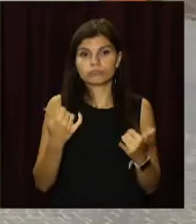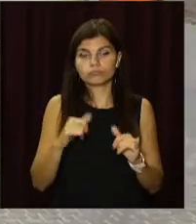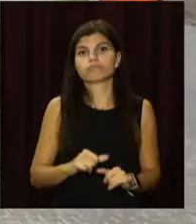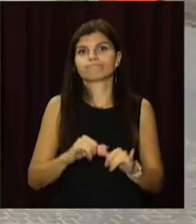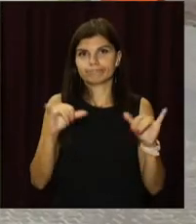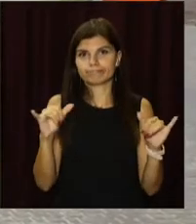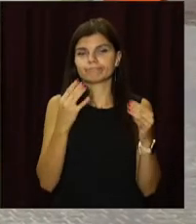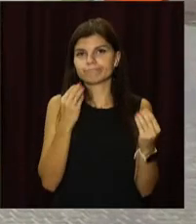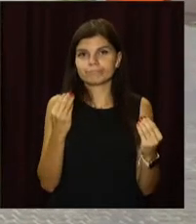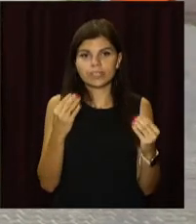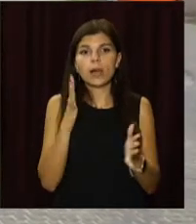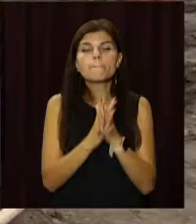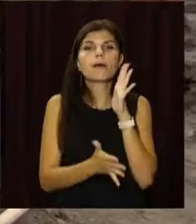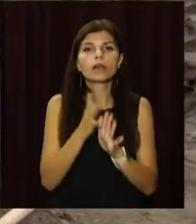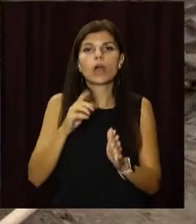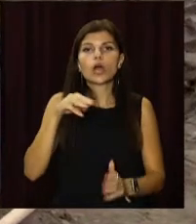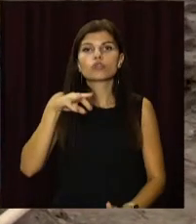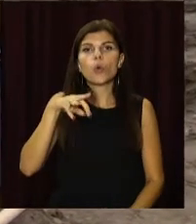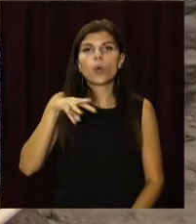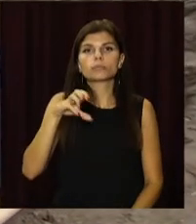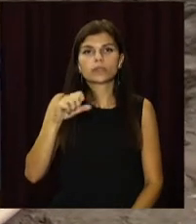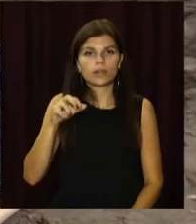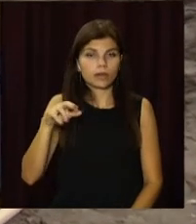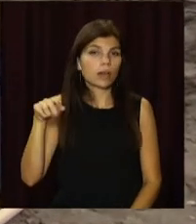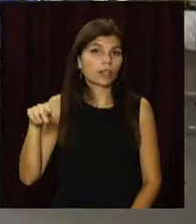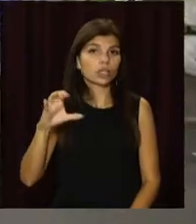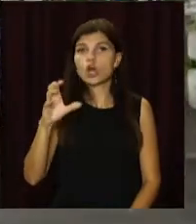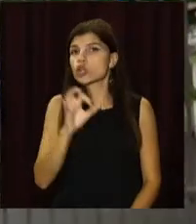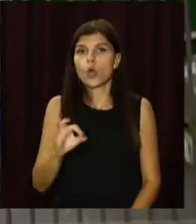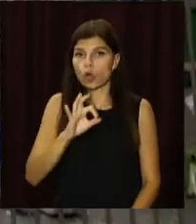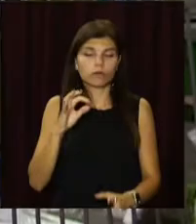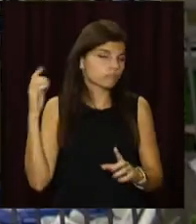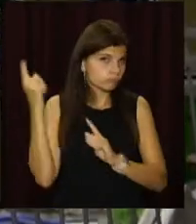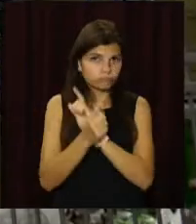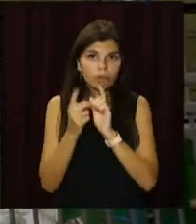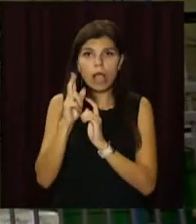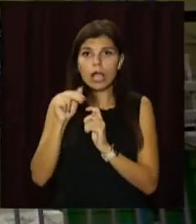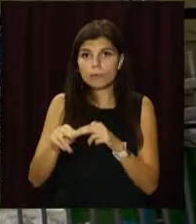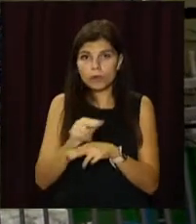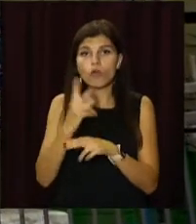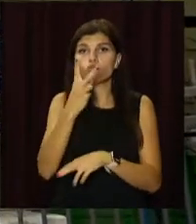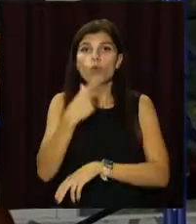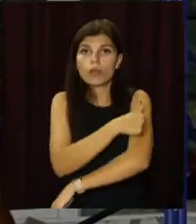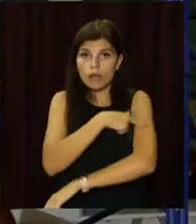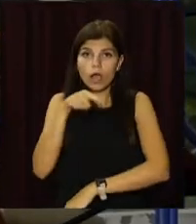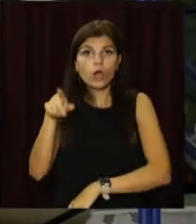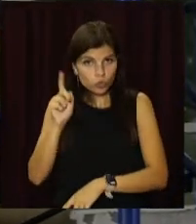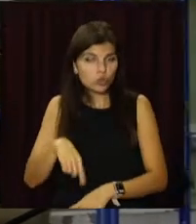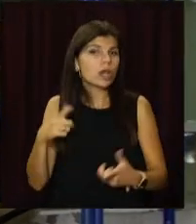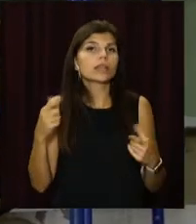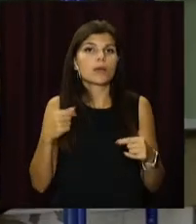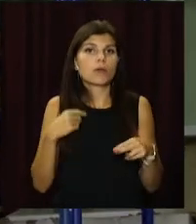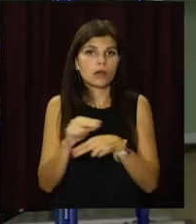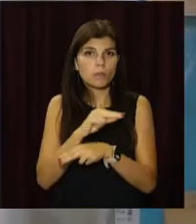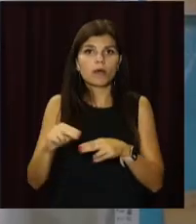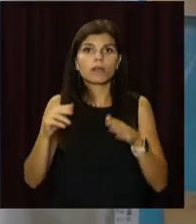3 рази, а також парк по вулиці Охтомського, який ми будуємо з нуля. Це повний капітальний ремонт другої лікарні, де ми повністю